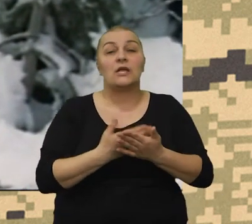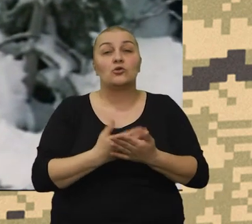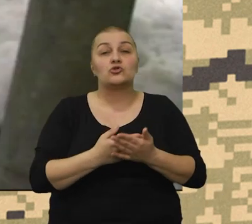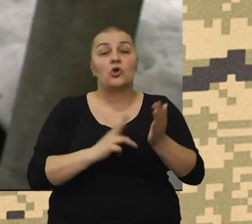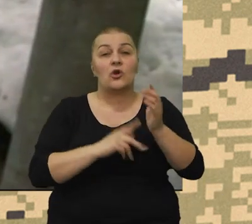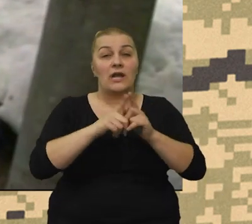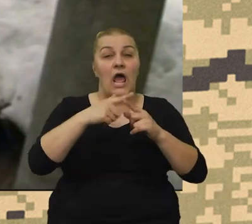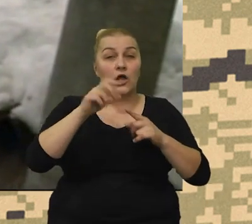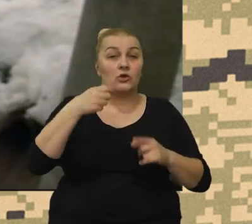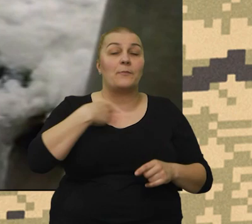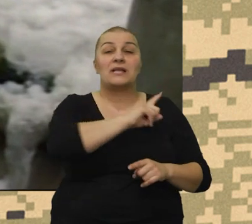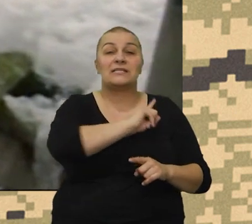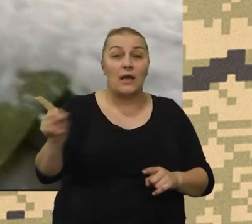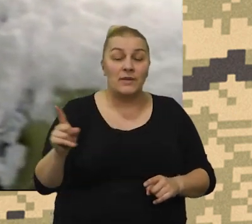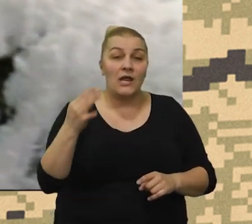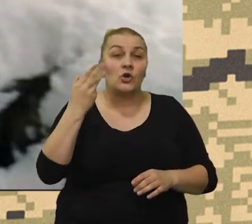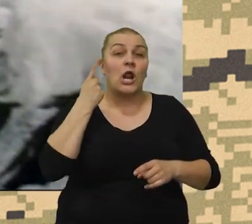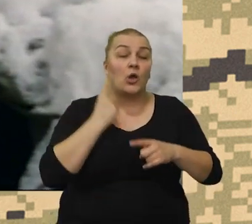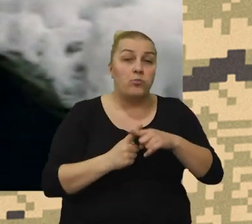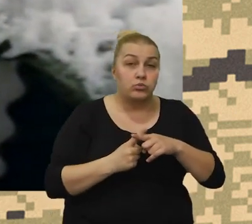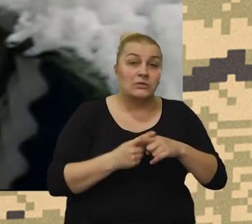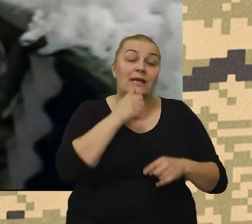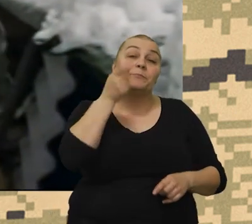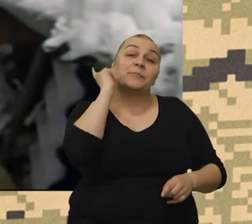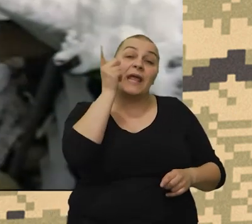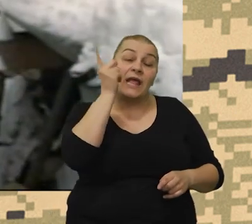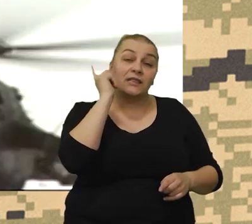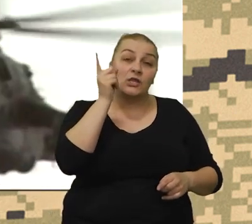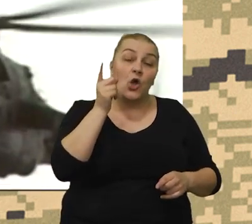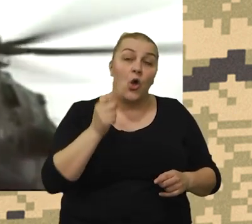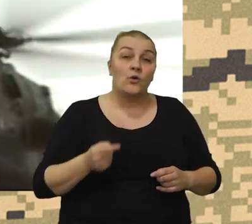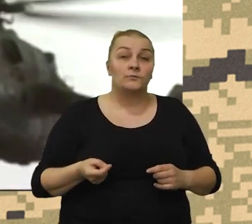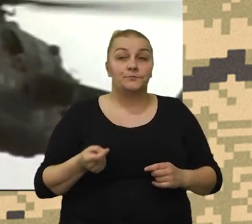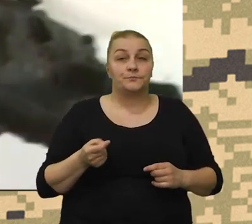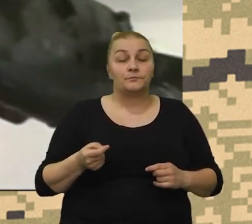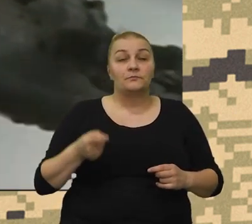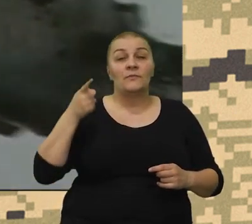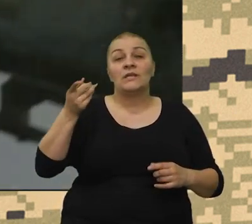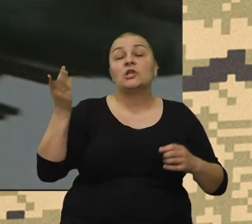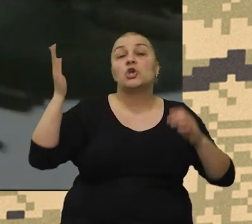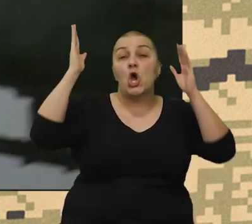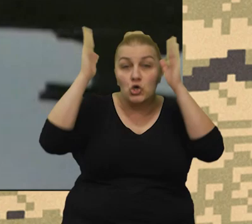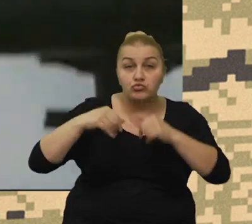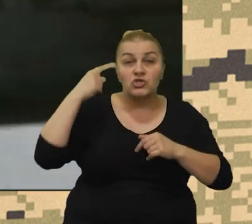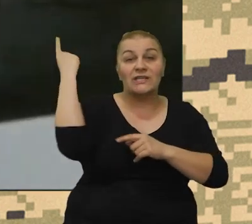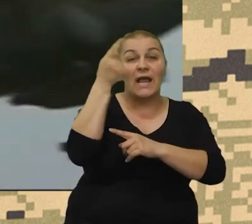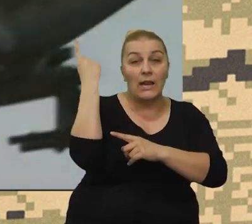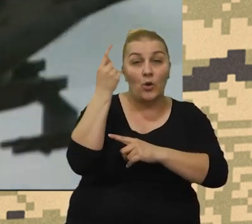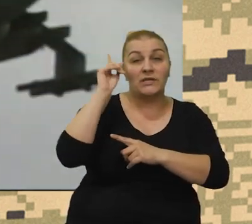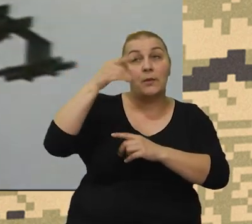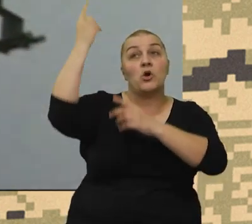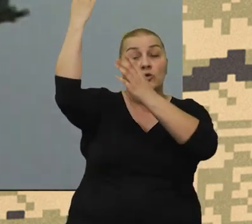jer NATO nam je zabranio, par puta je prijetio helikopterima da će ih rušiti, da se